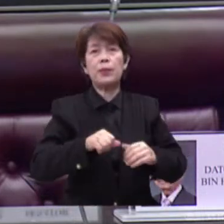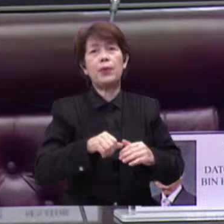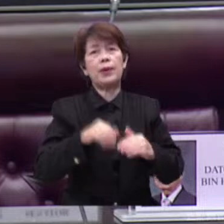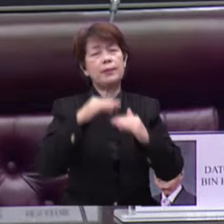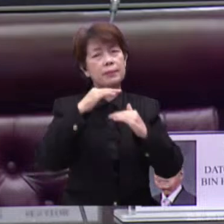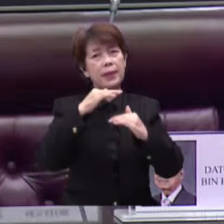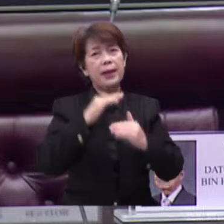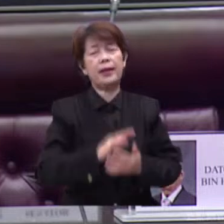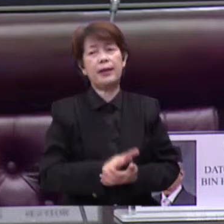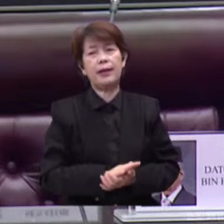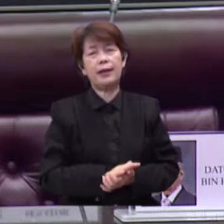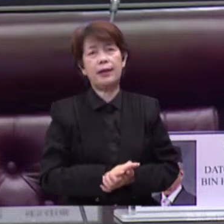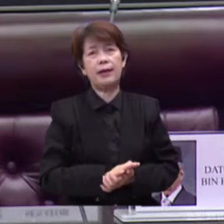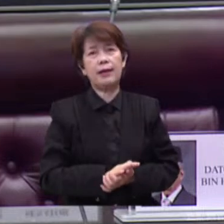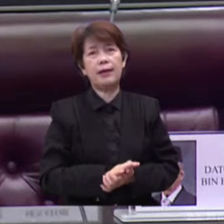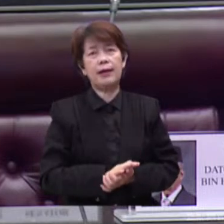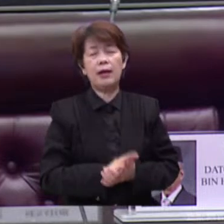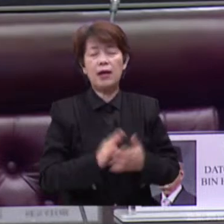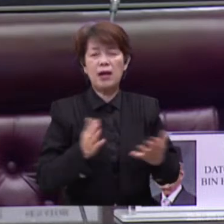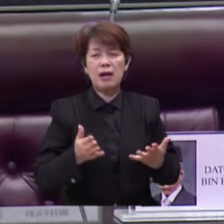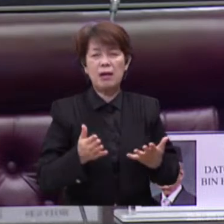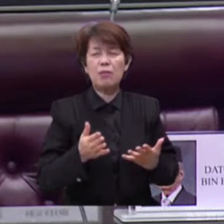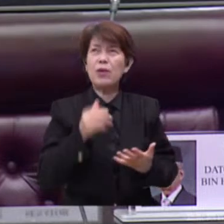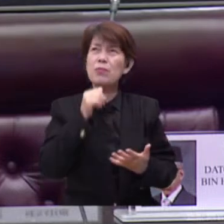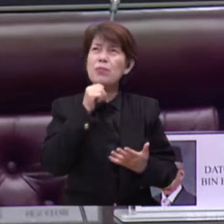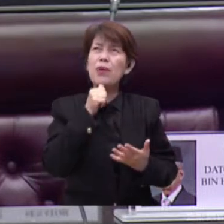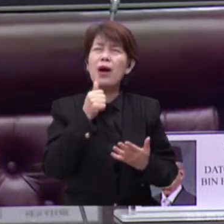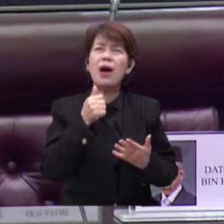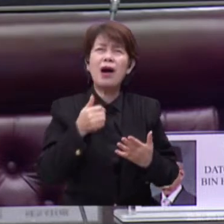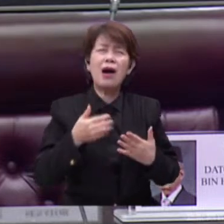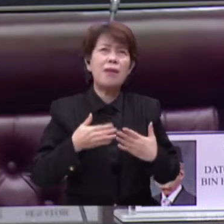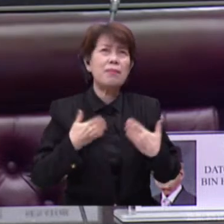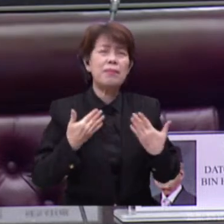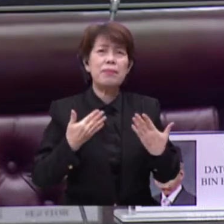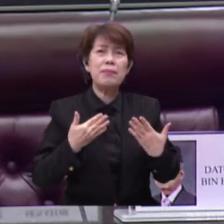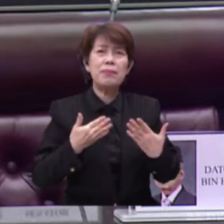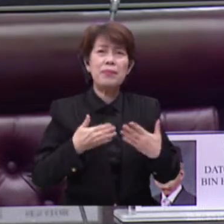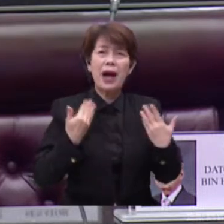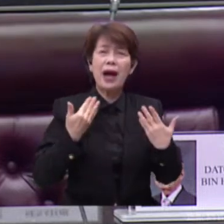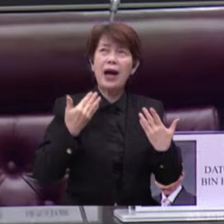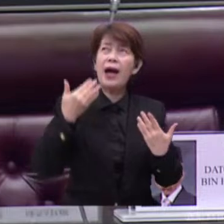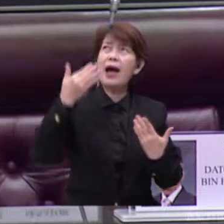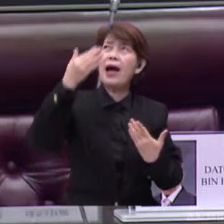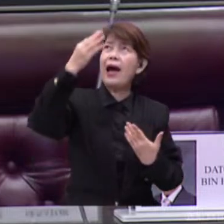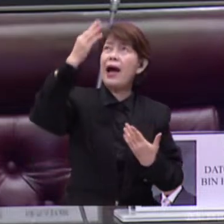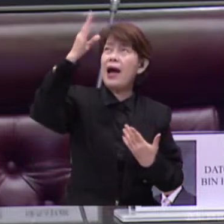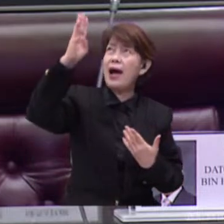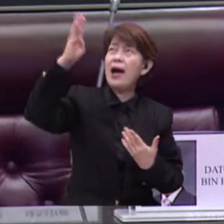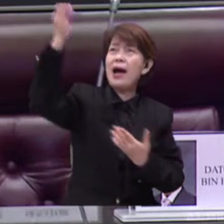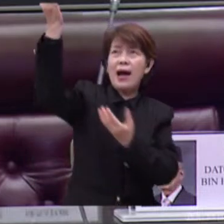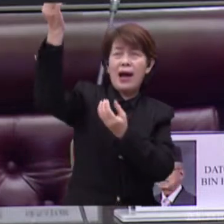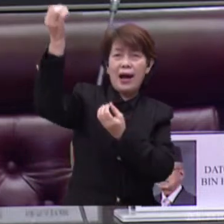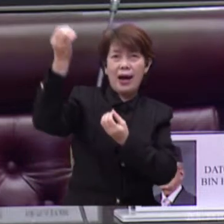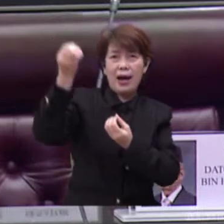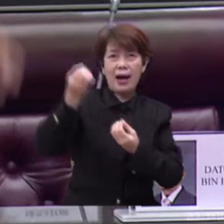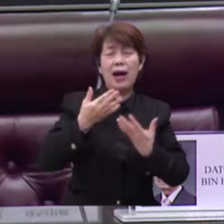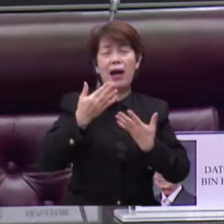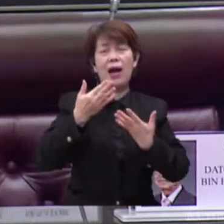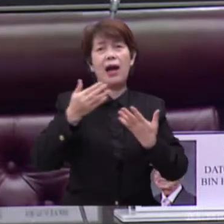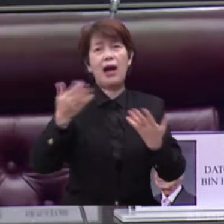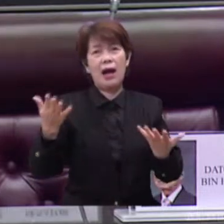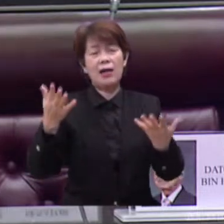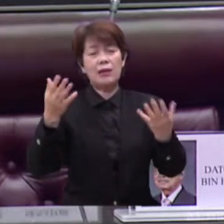tetapi bilamana mereka tidak berpuasa hati dan apa yang Allah telah jadi kepada dia pada banyak lagi mereka yang lebih